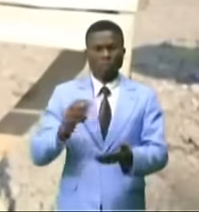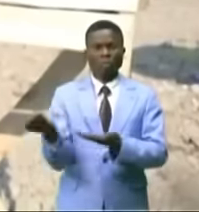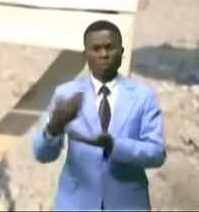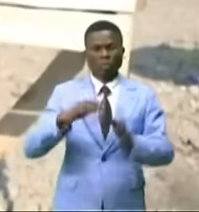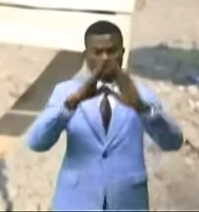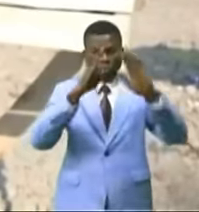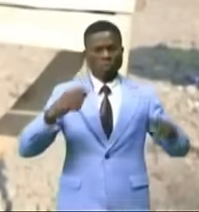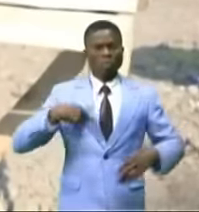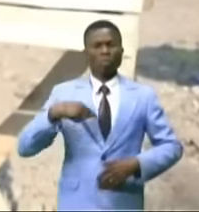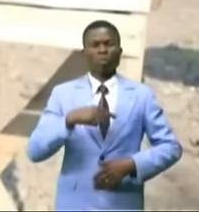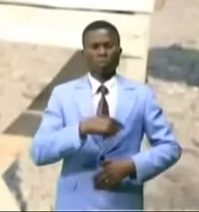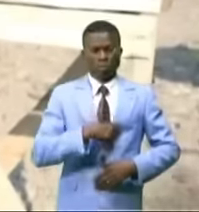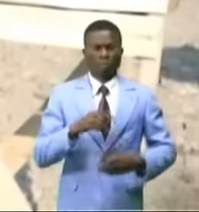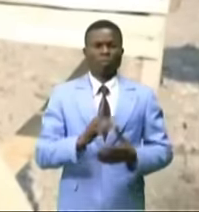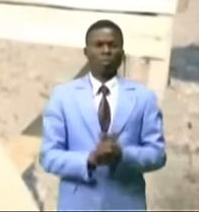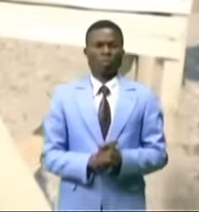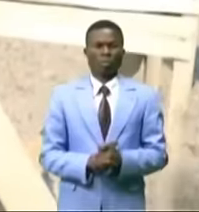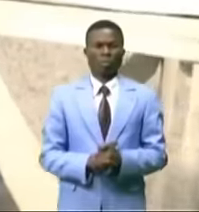nous.